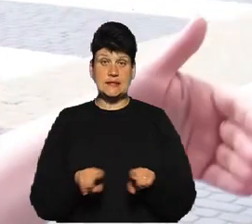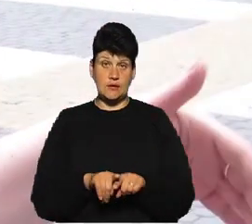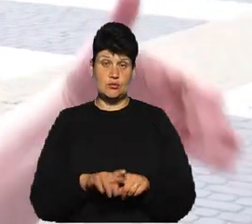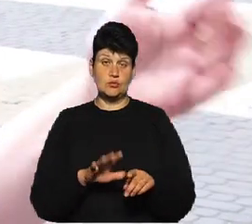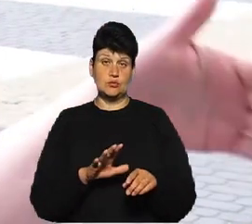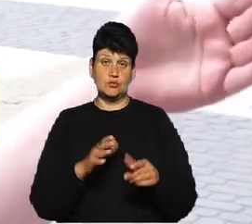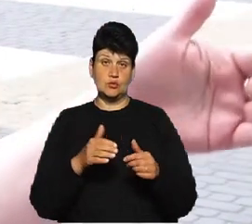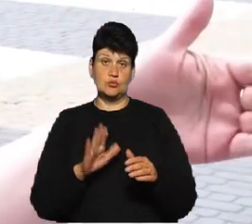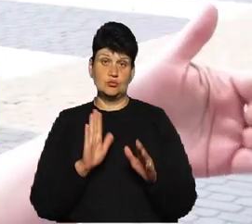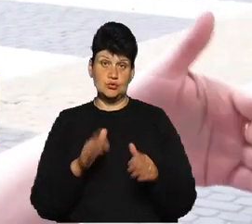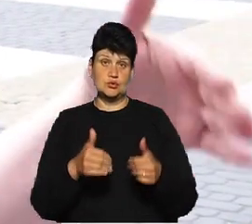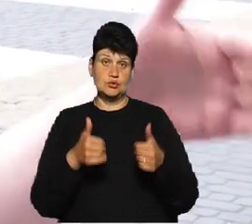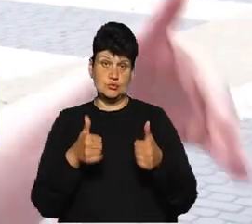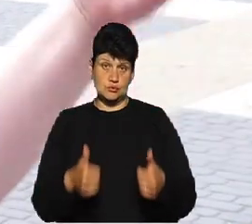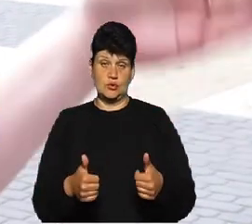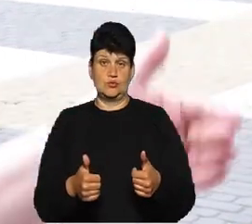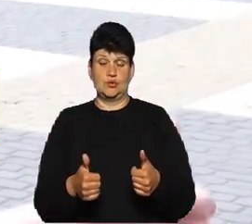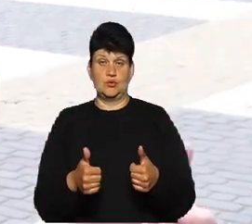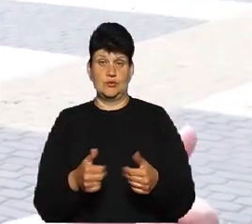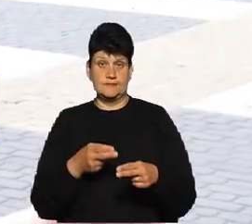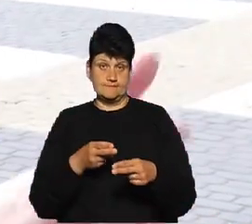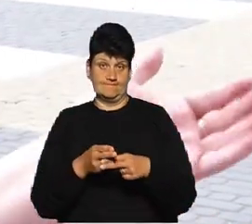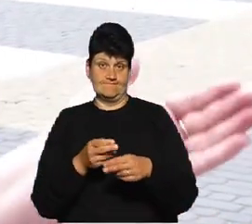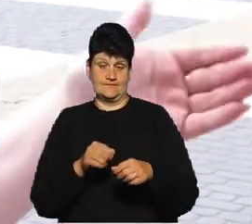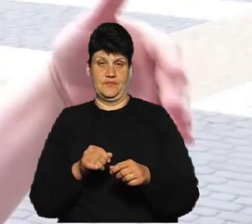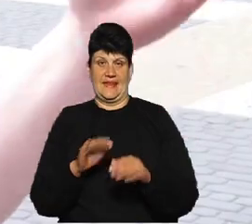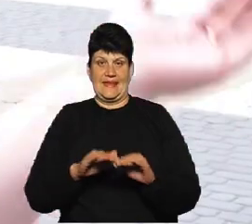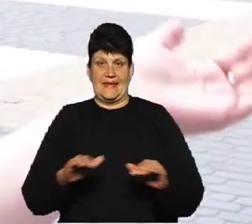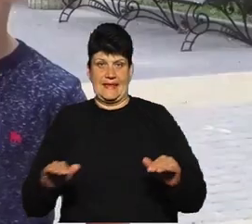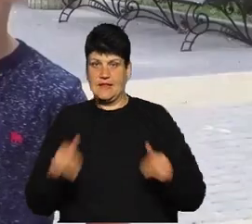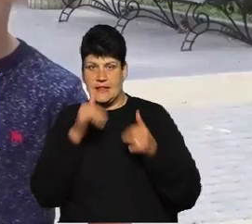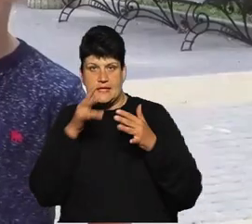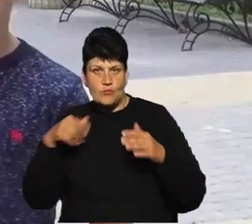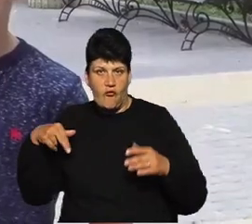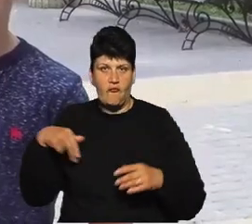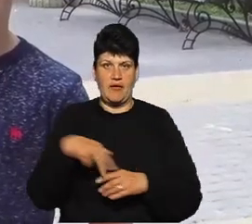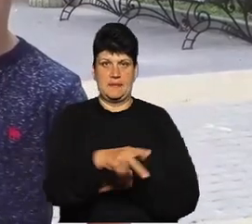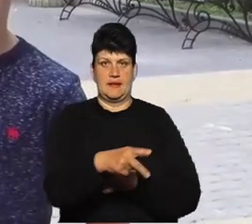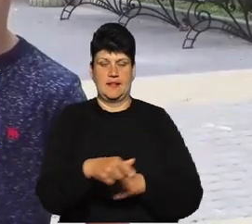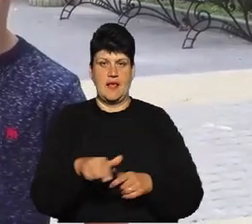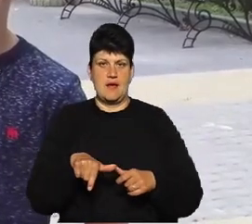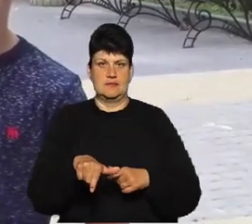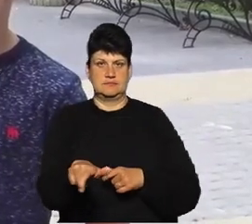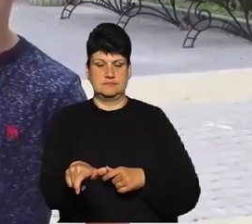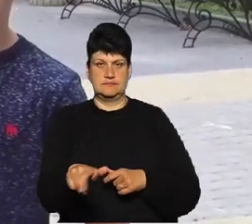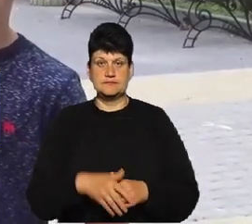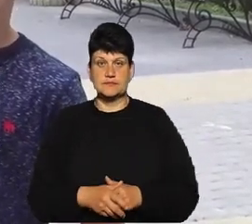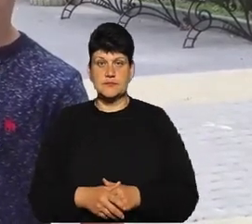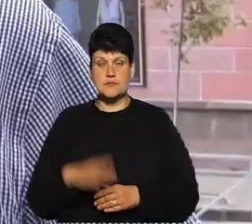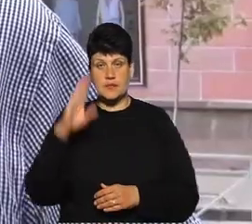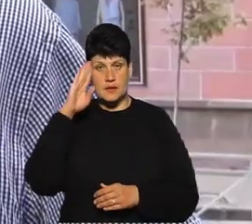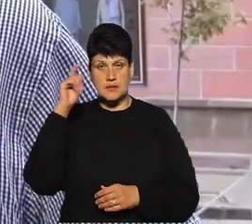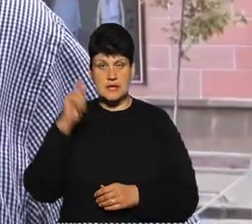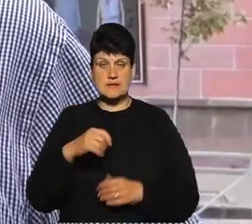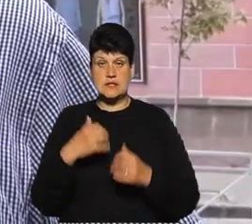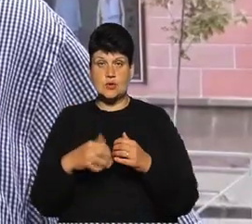перешкодою для дітей, якщо будуть тут бігати, чи все вони не зможуть зразу виходити на проїжджу частину. Олександр Ячменюв приїхав з Херсона. Каже про